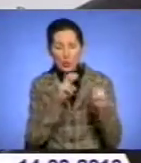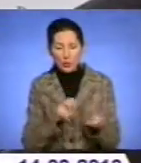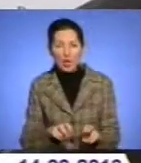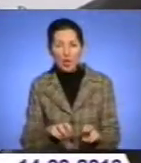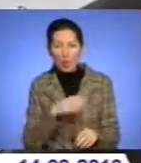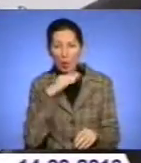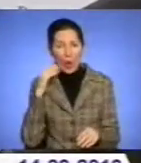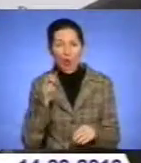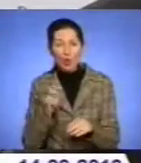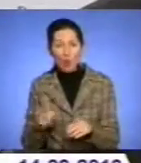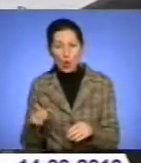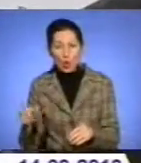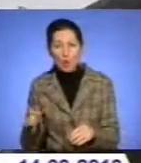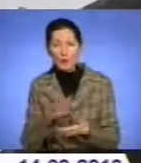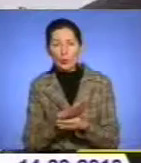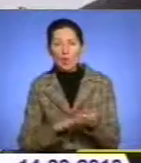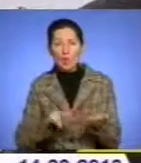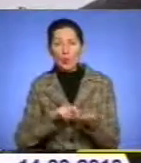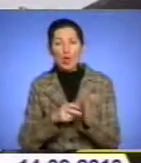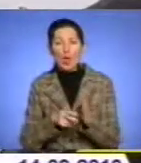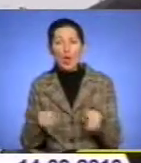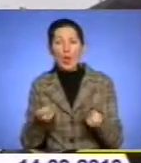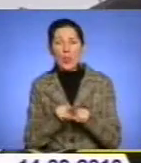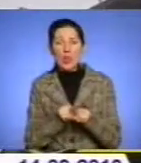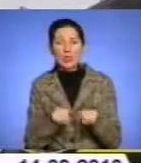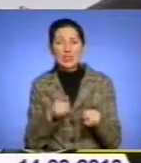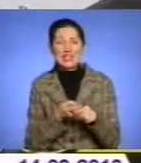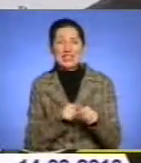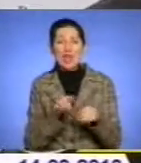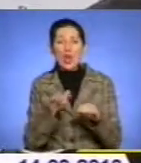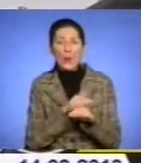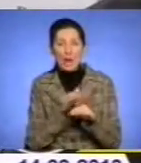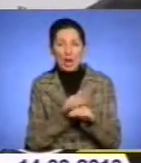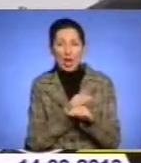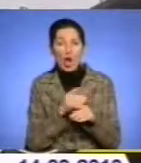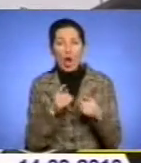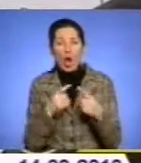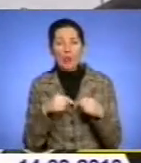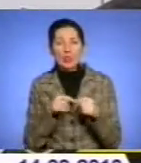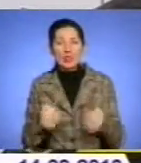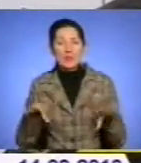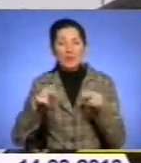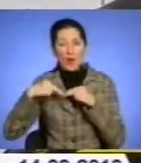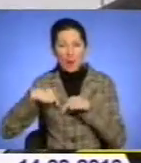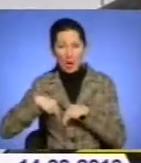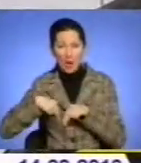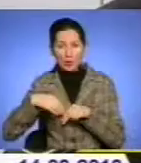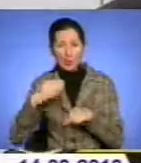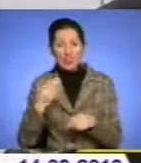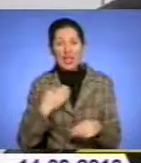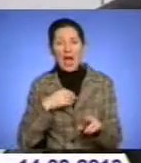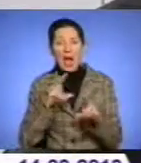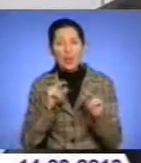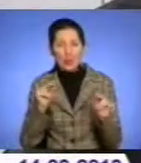подальшому плануємо також з цією гуманітарною організацією співпрацю. І вони, значить, нам